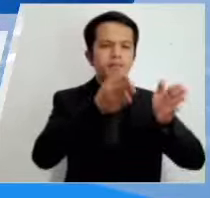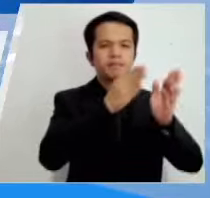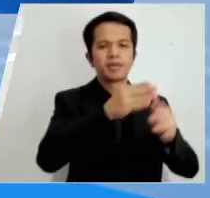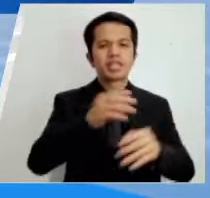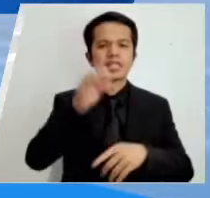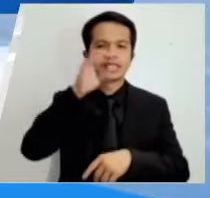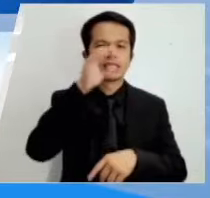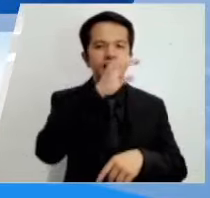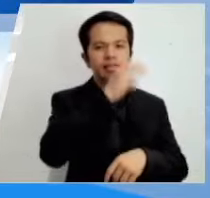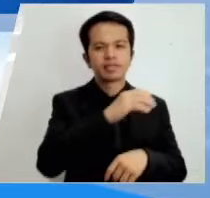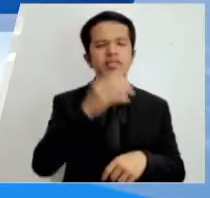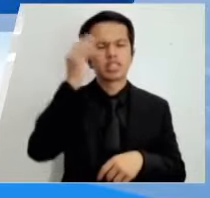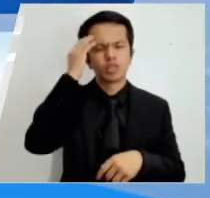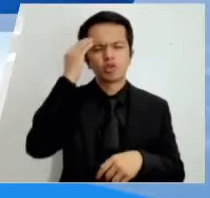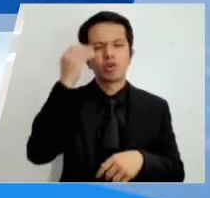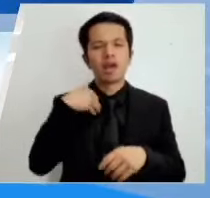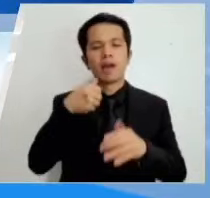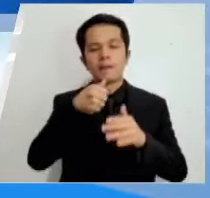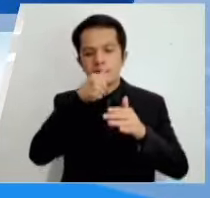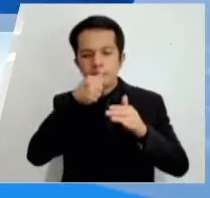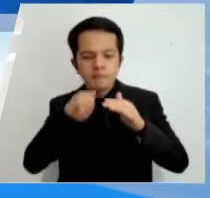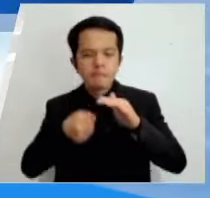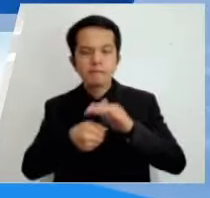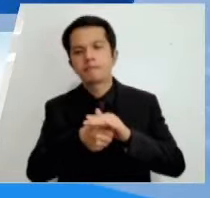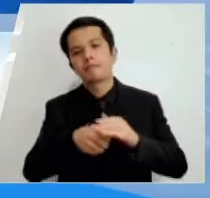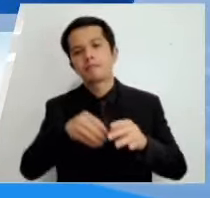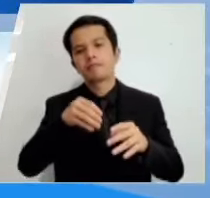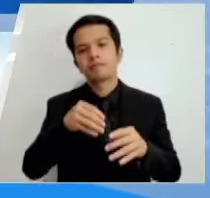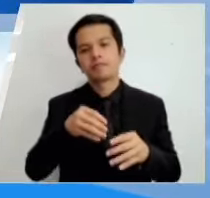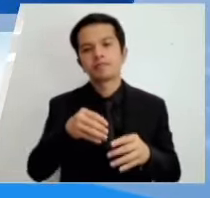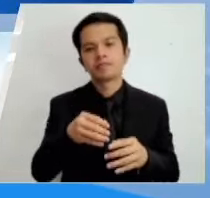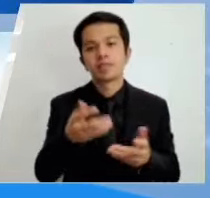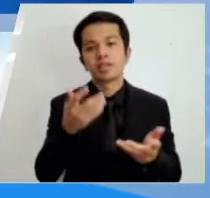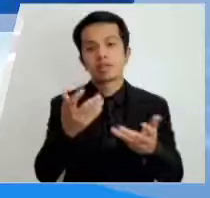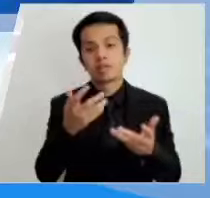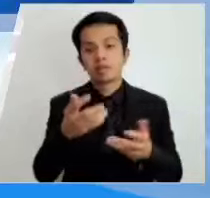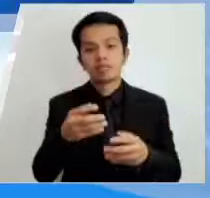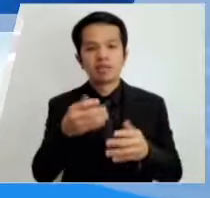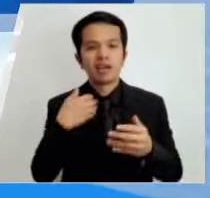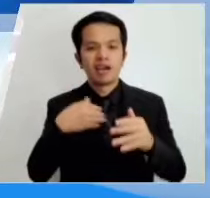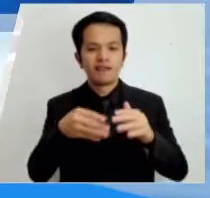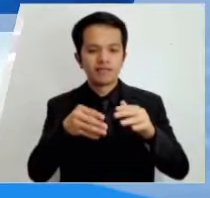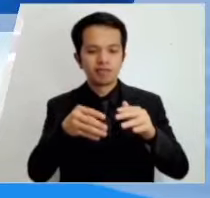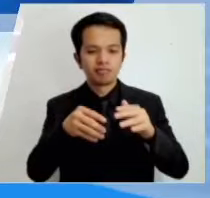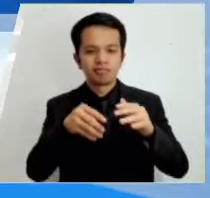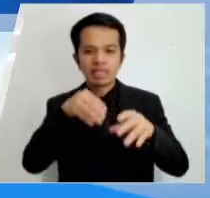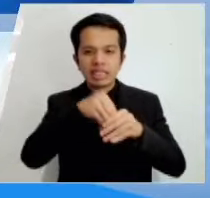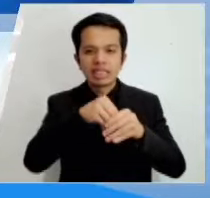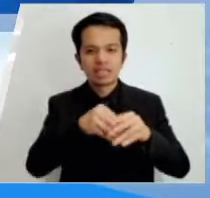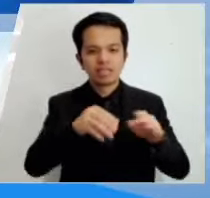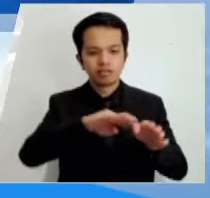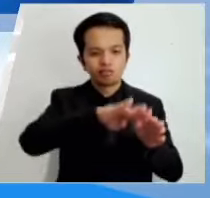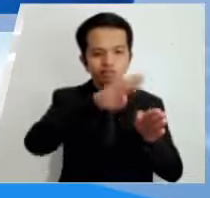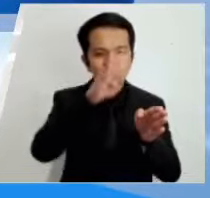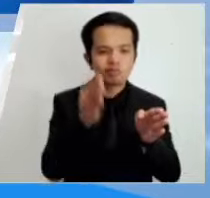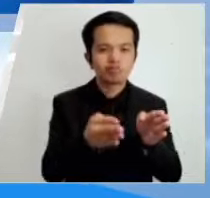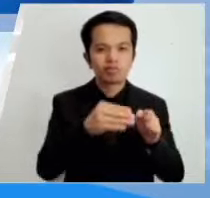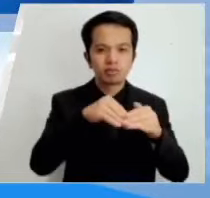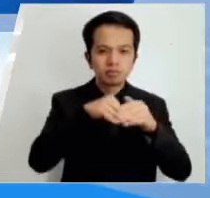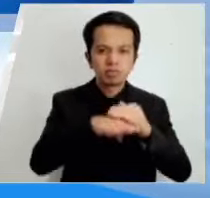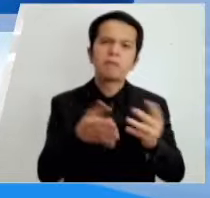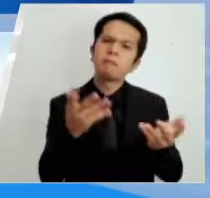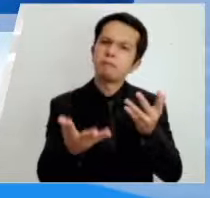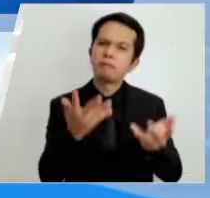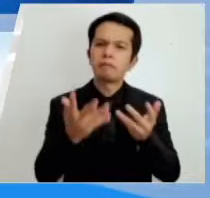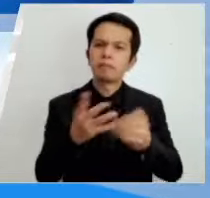underground establishment and maybe a tunnel which we're looking for. So, possibly, meron din silang